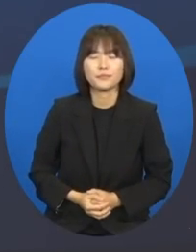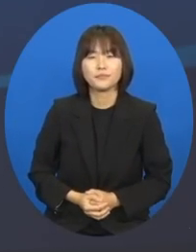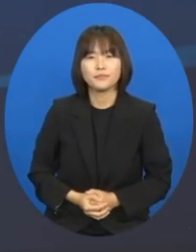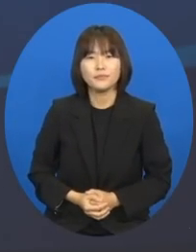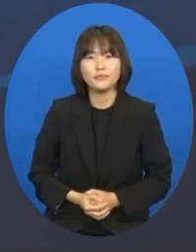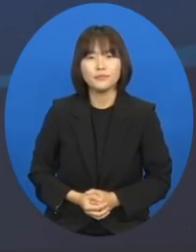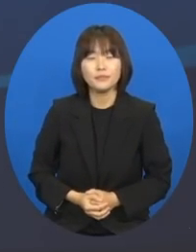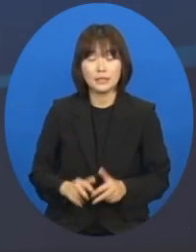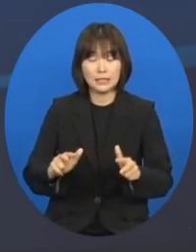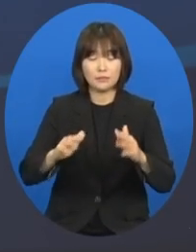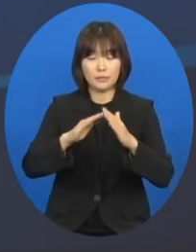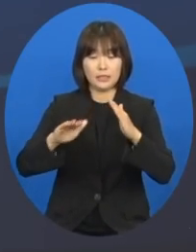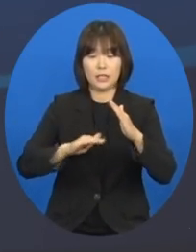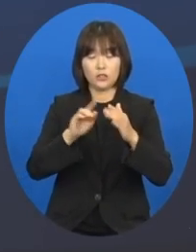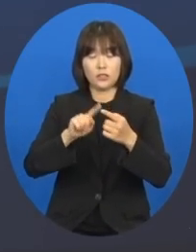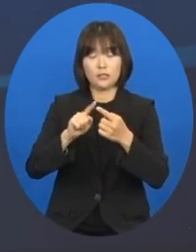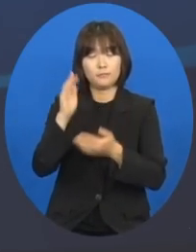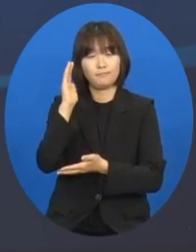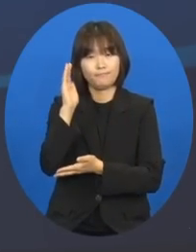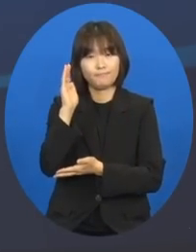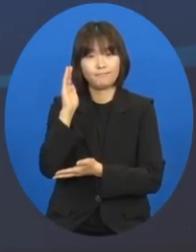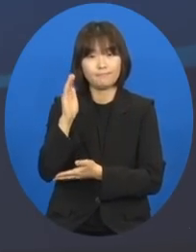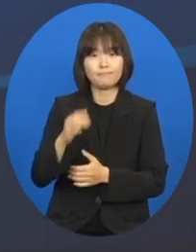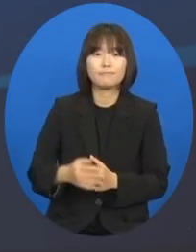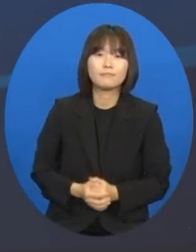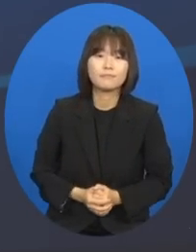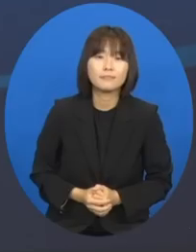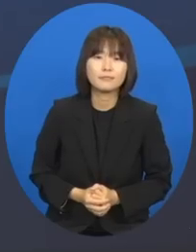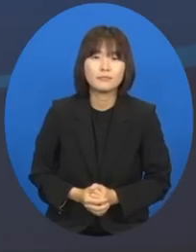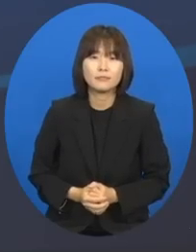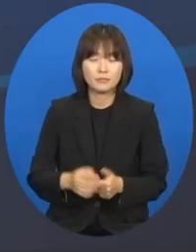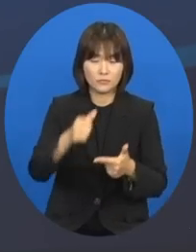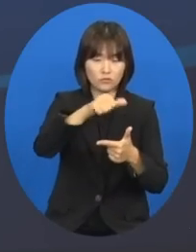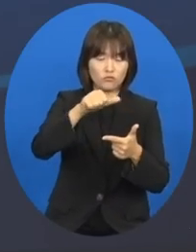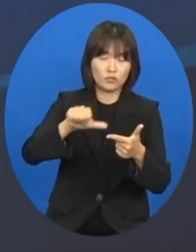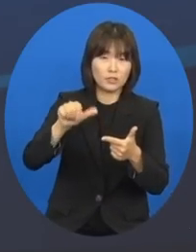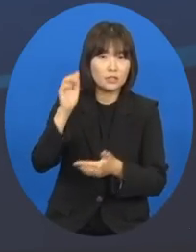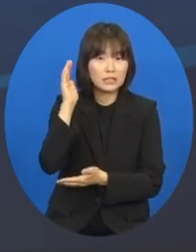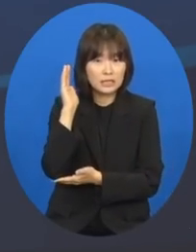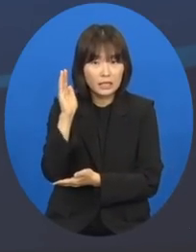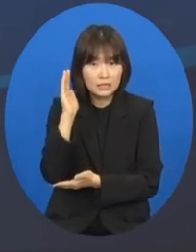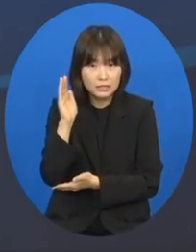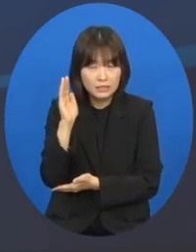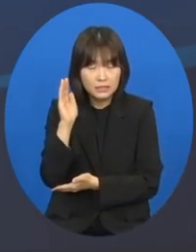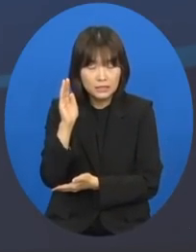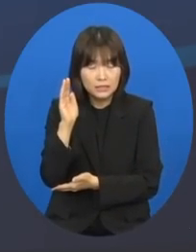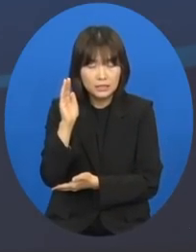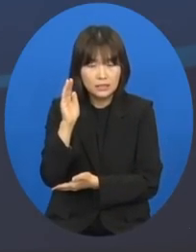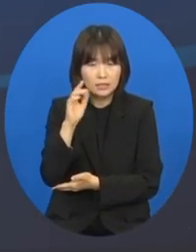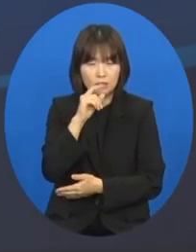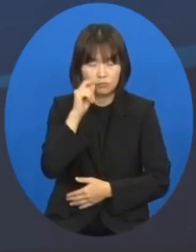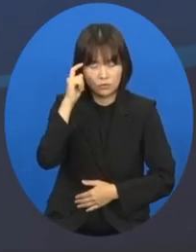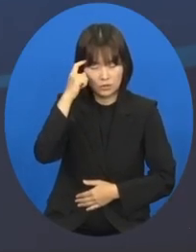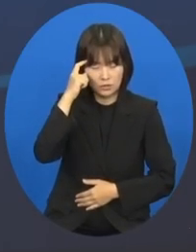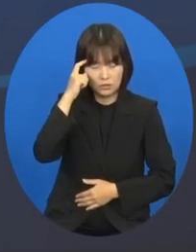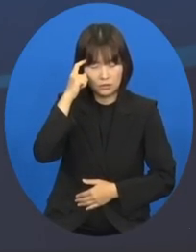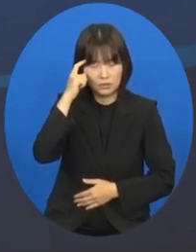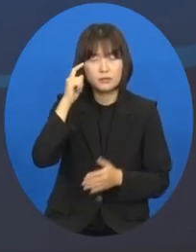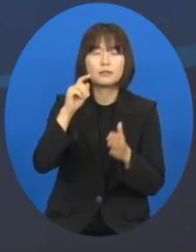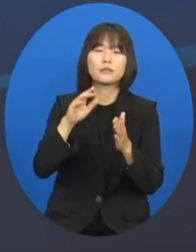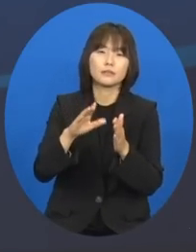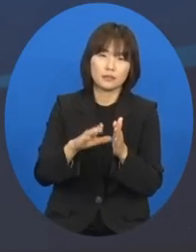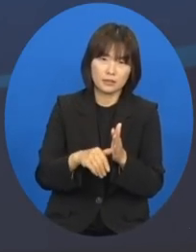제가 지금 가정 얘기를 하는 것입니다 그래서이 두 아들의 이야기를 이렇게 묵상을 하면서